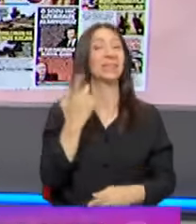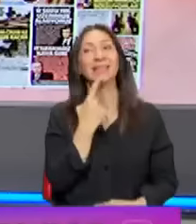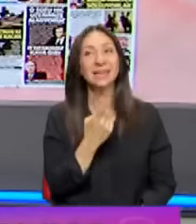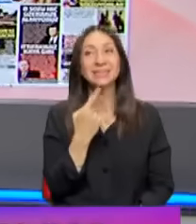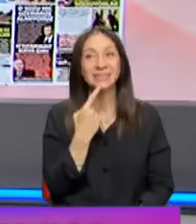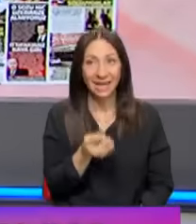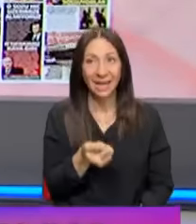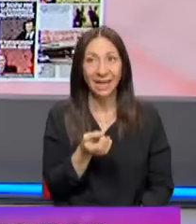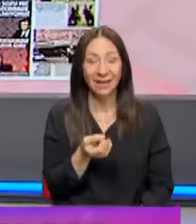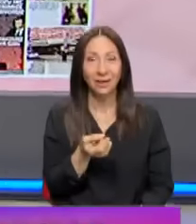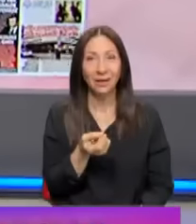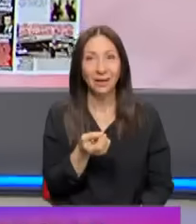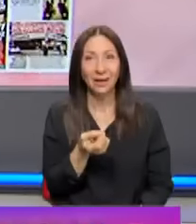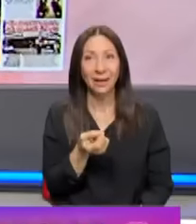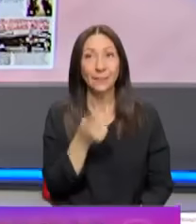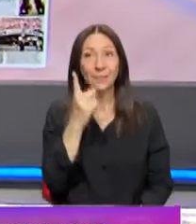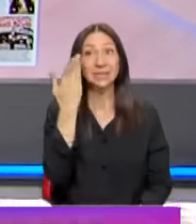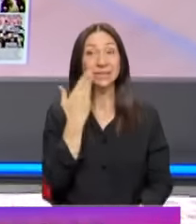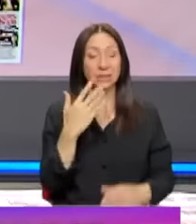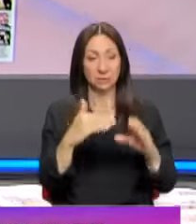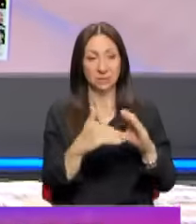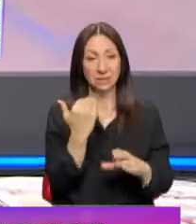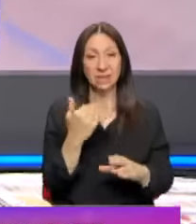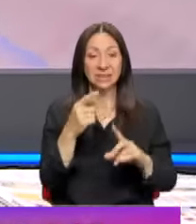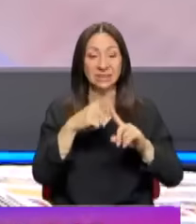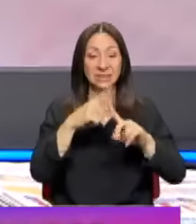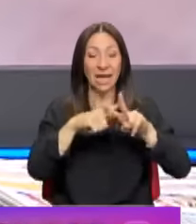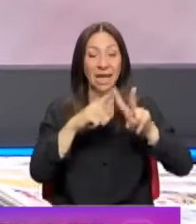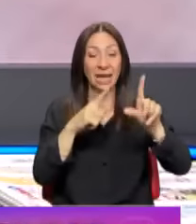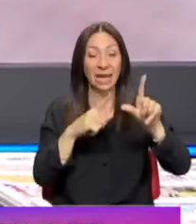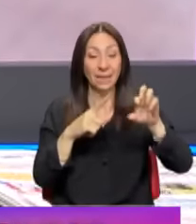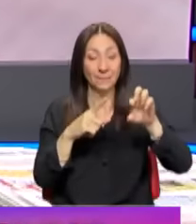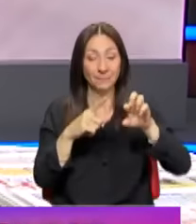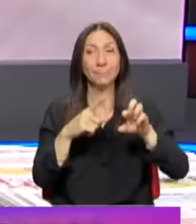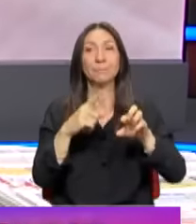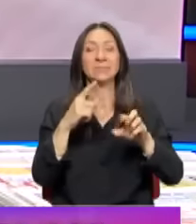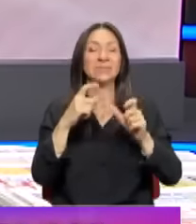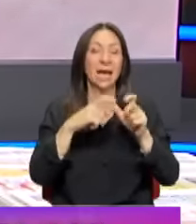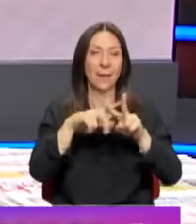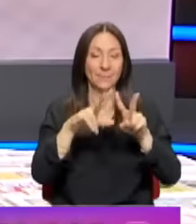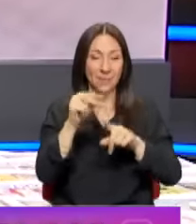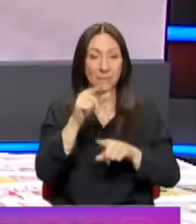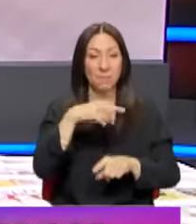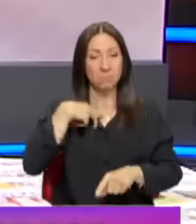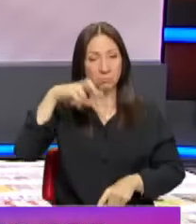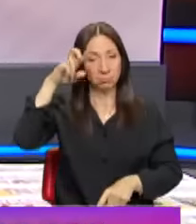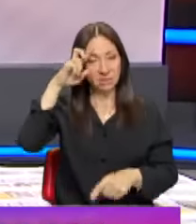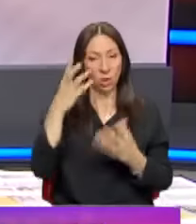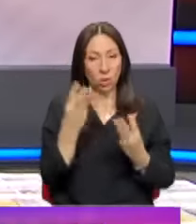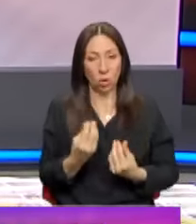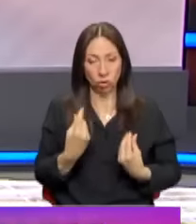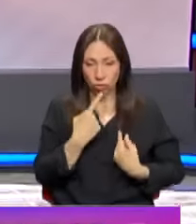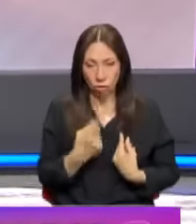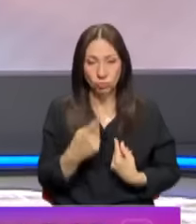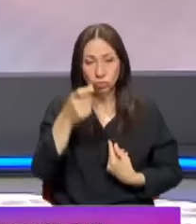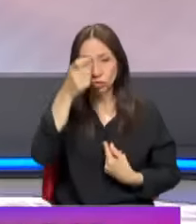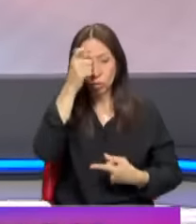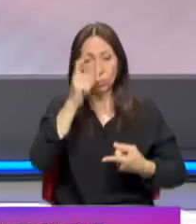diye. Bir izleyicimiz Talip Sami, evet psikanalist çalışan bir psikolog olarak söylüyorum.